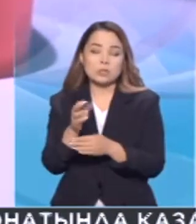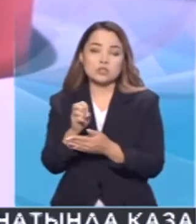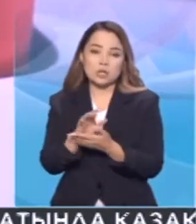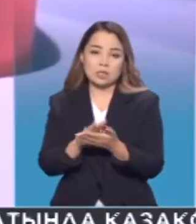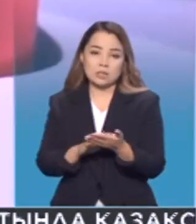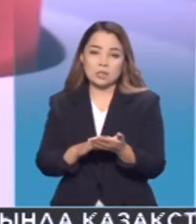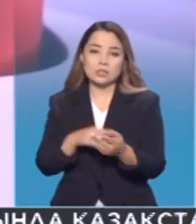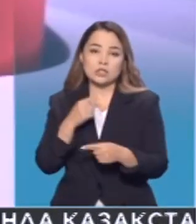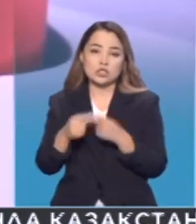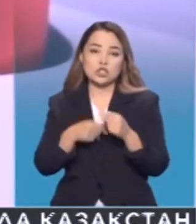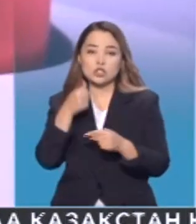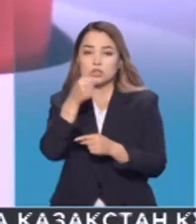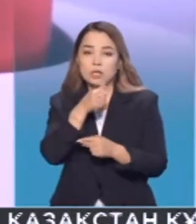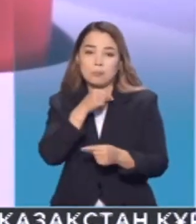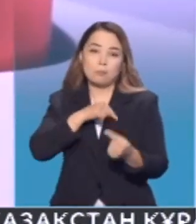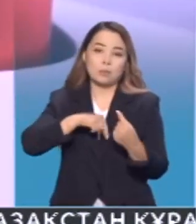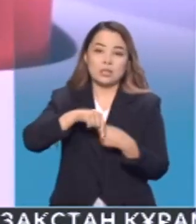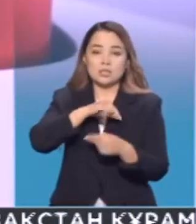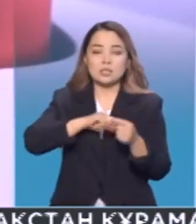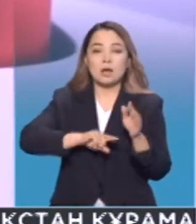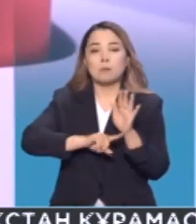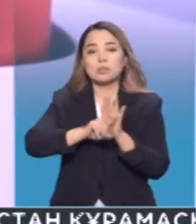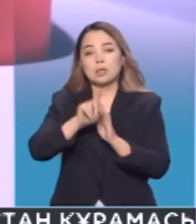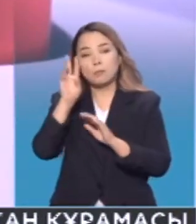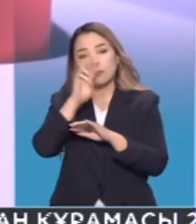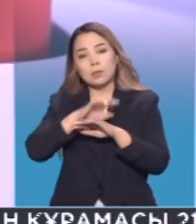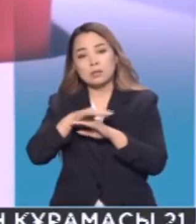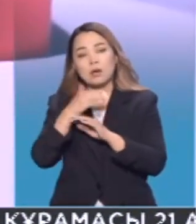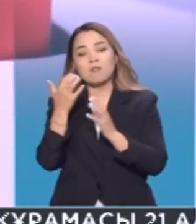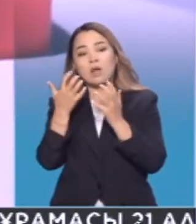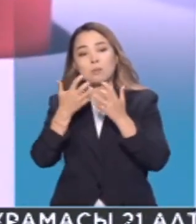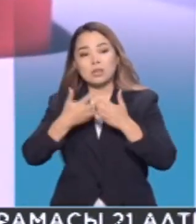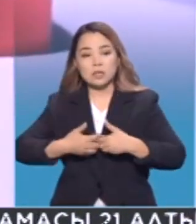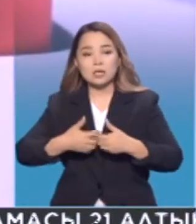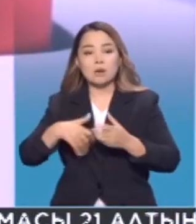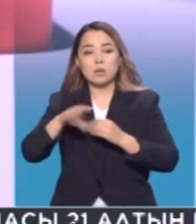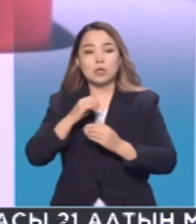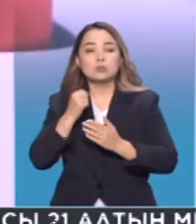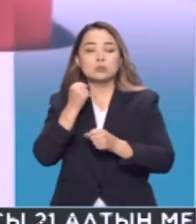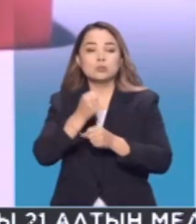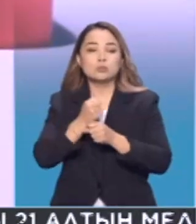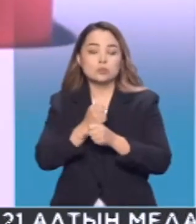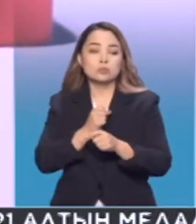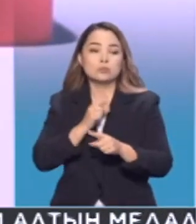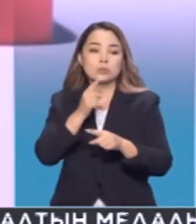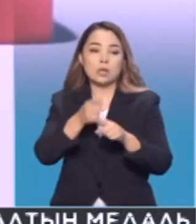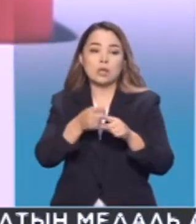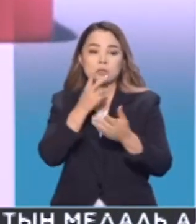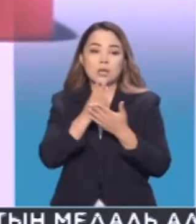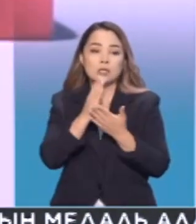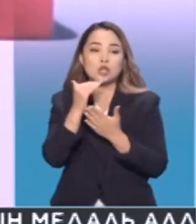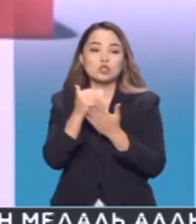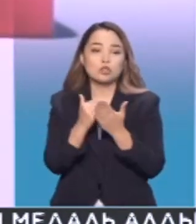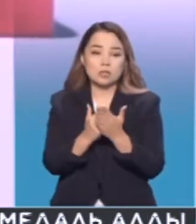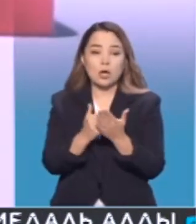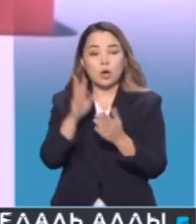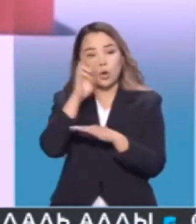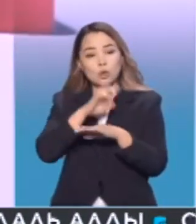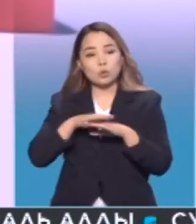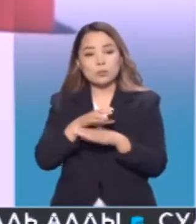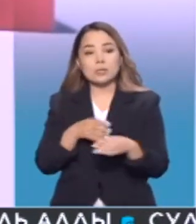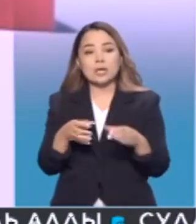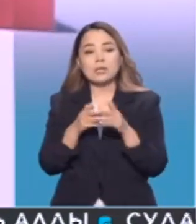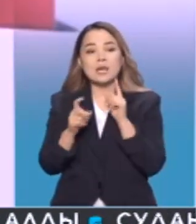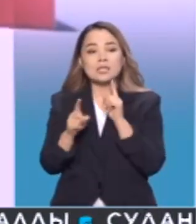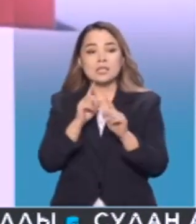Келер жылдан бастап бизнесті мемлекеттік бақылаудың автоматтандырылған жүйесі іске қосылады. Бұл туралы премьер-министрдің төрағалығымен өткен үкімет кеңесінде